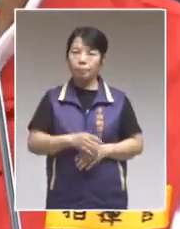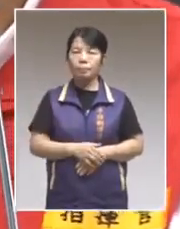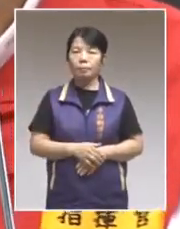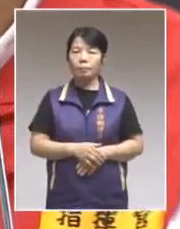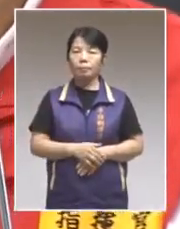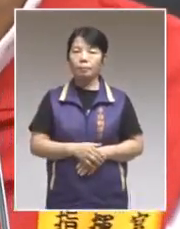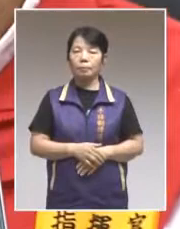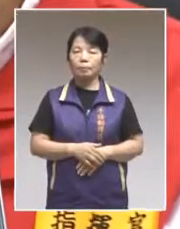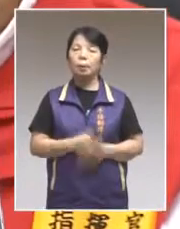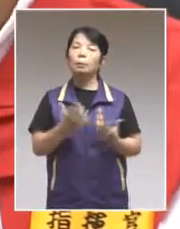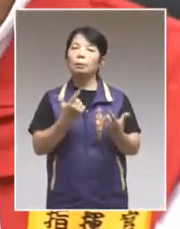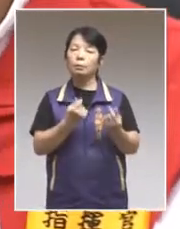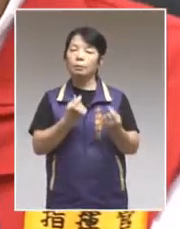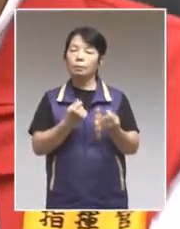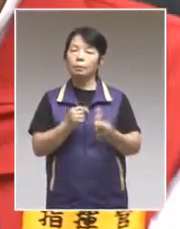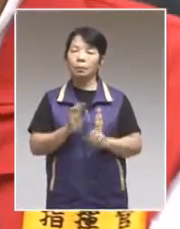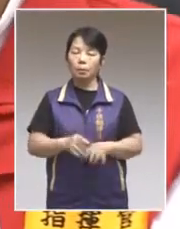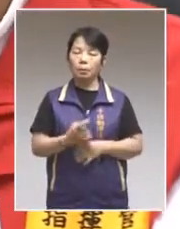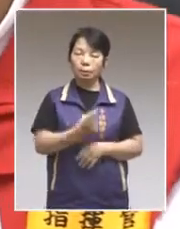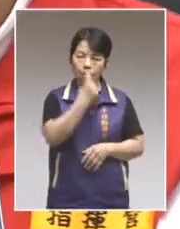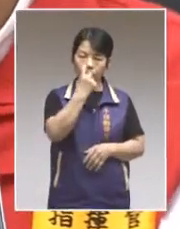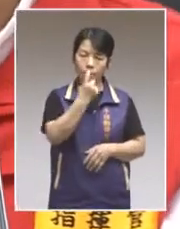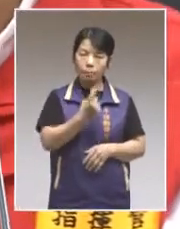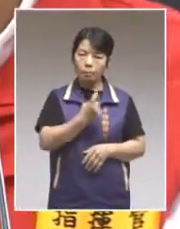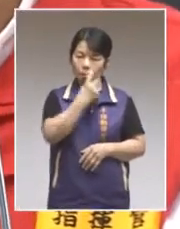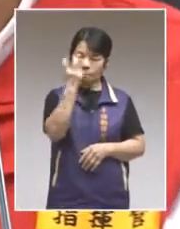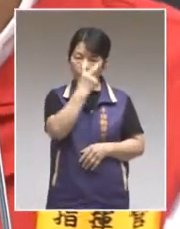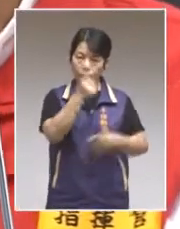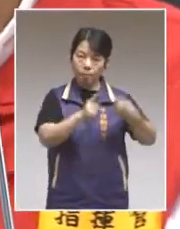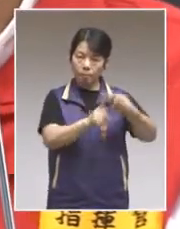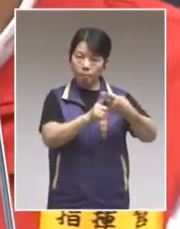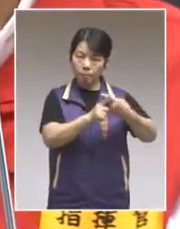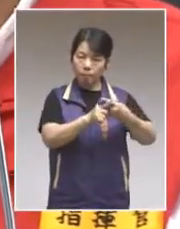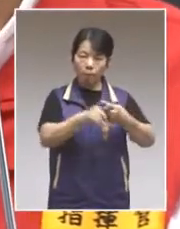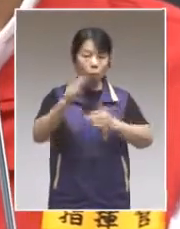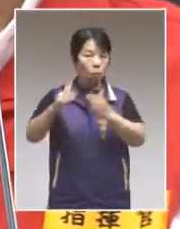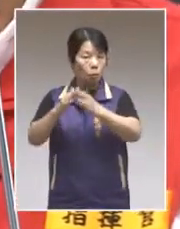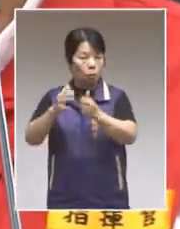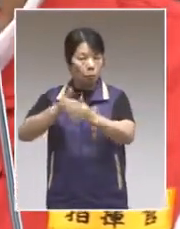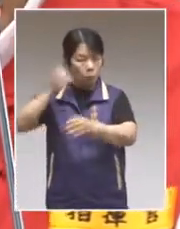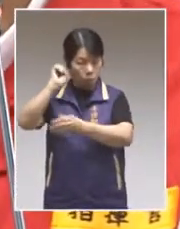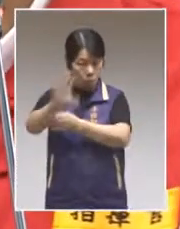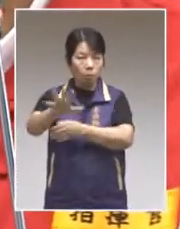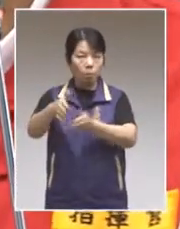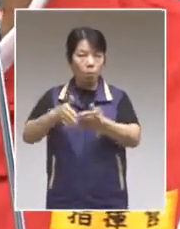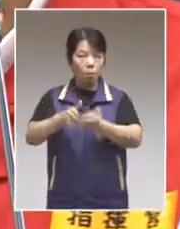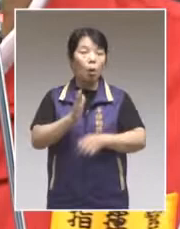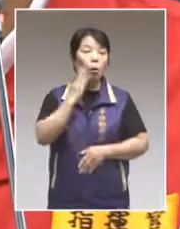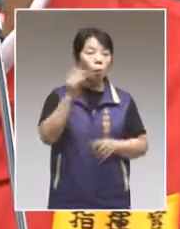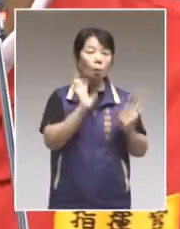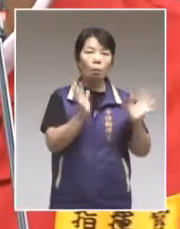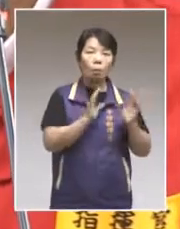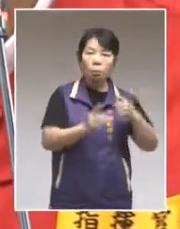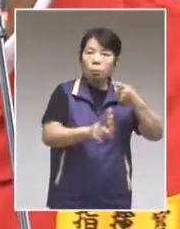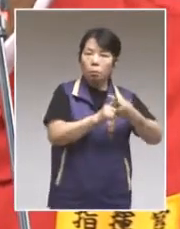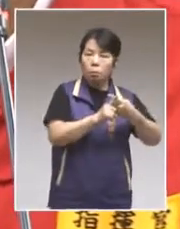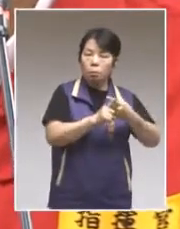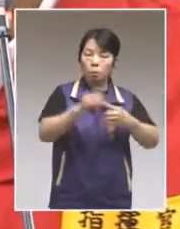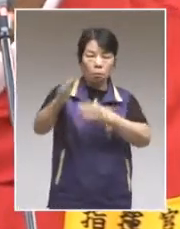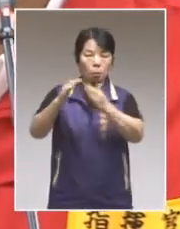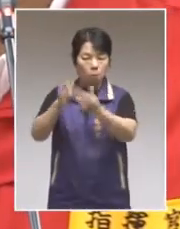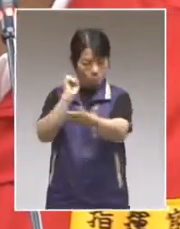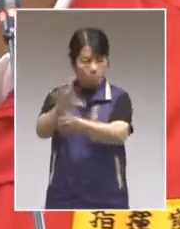步，好，快筛阳，好，请大家注意，你也要通知学校，假如你验出来是小朋友是快筛阳，就立刻通知学